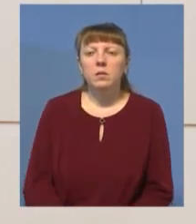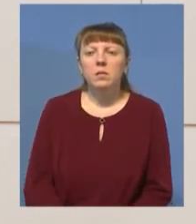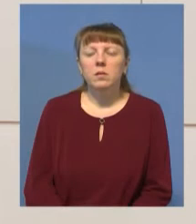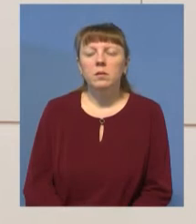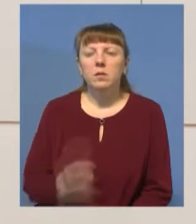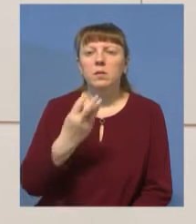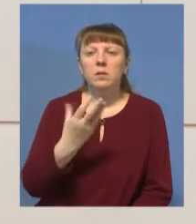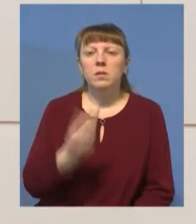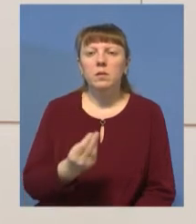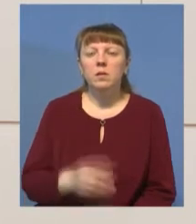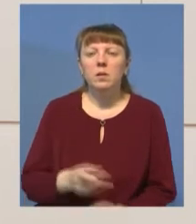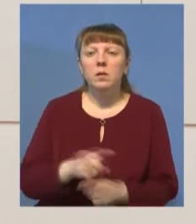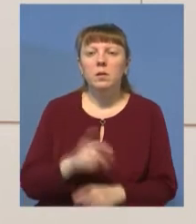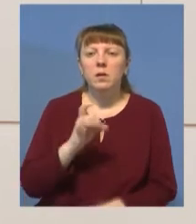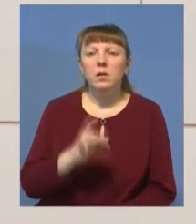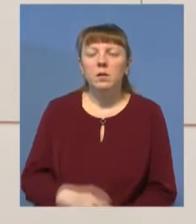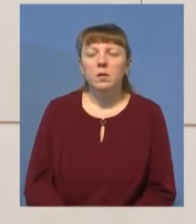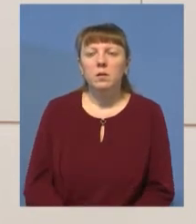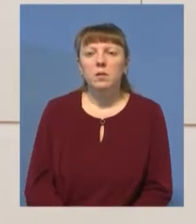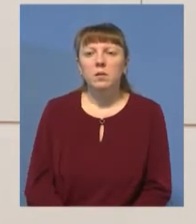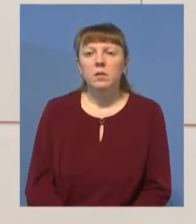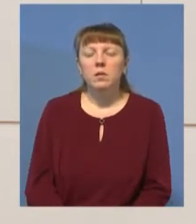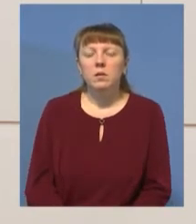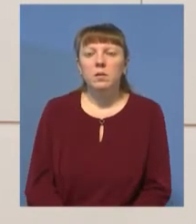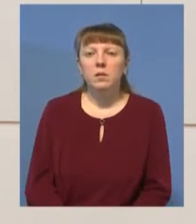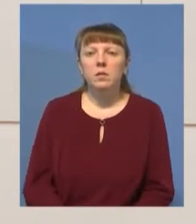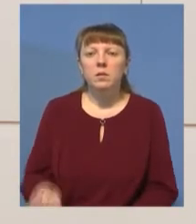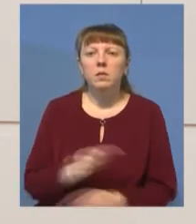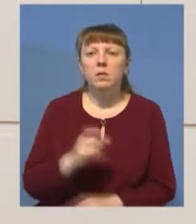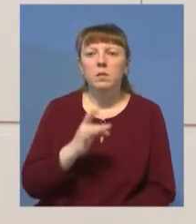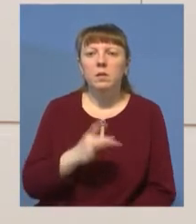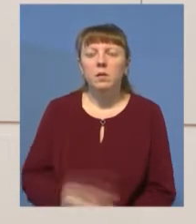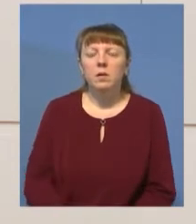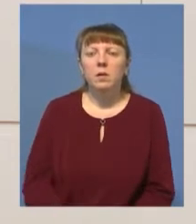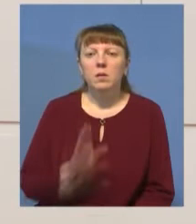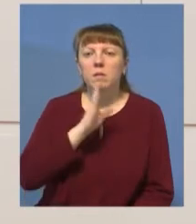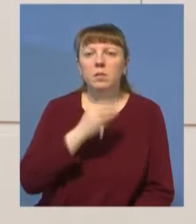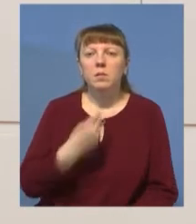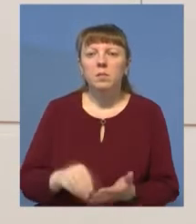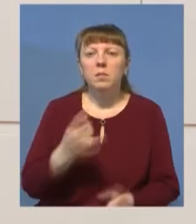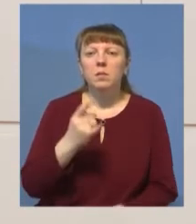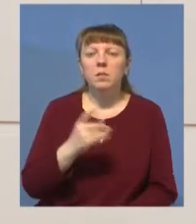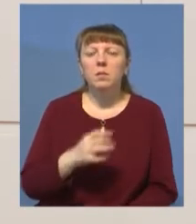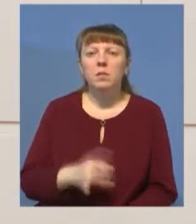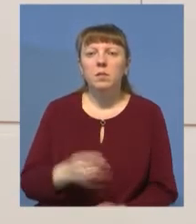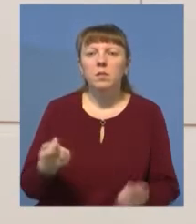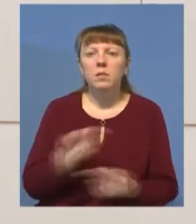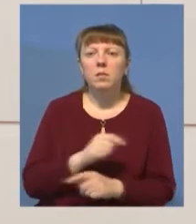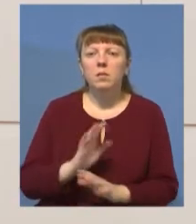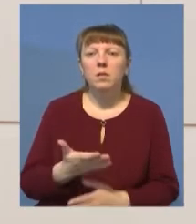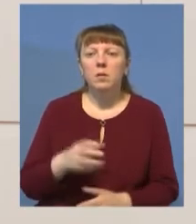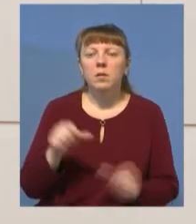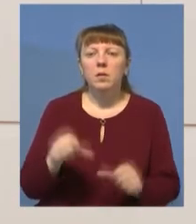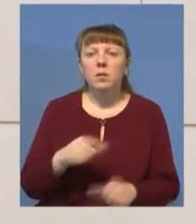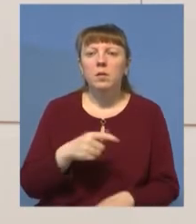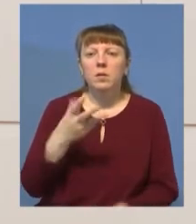14 дней для замены товара. В случае, если не подошел товар, допустим, мама купила для ребенка, который не подошел ему, она имеет право